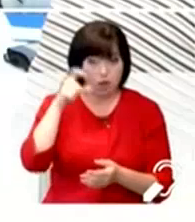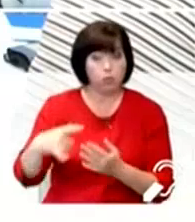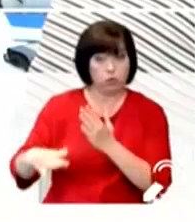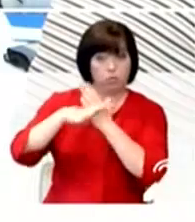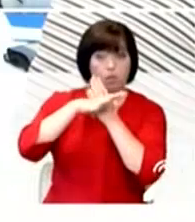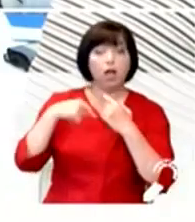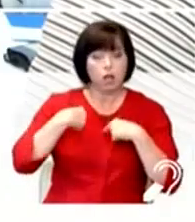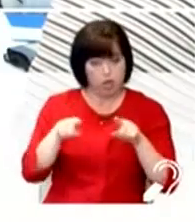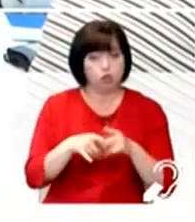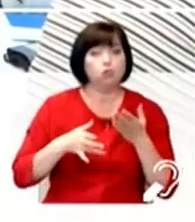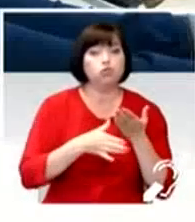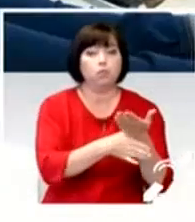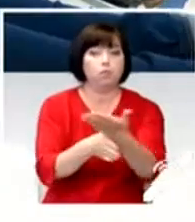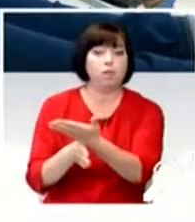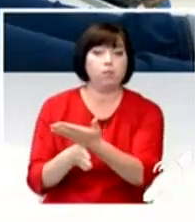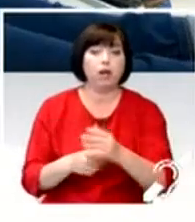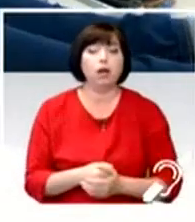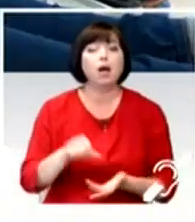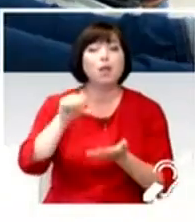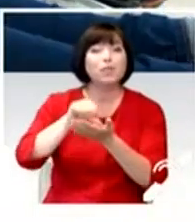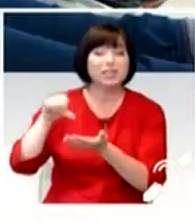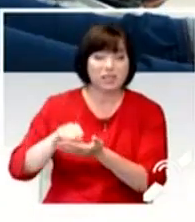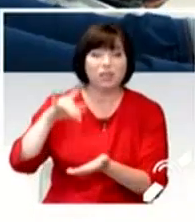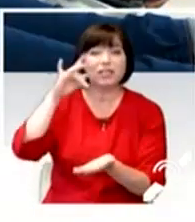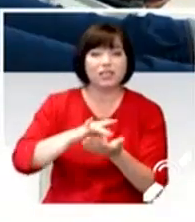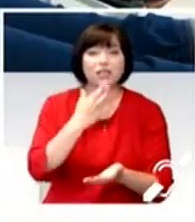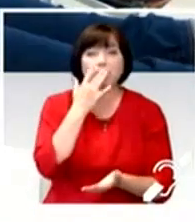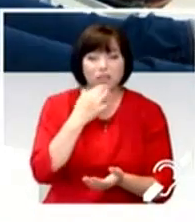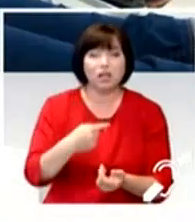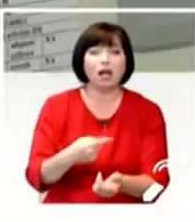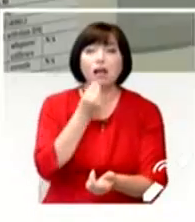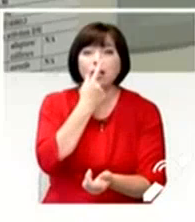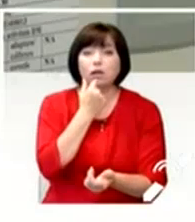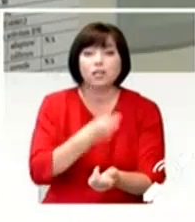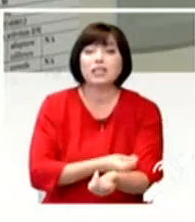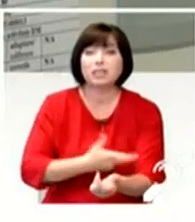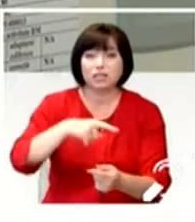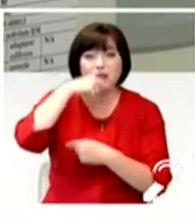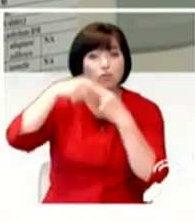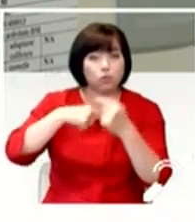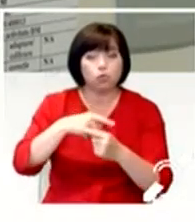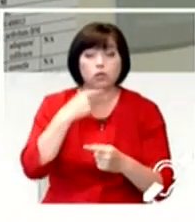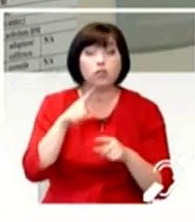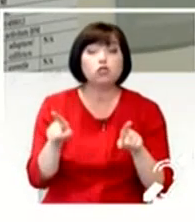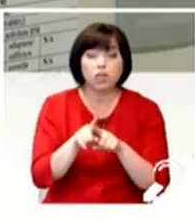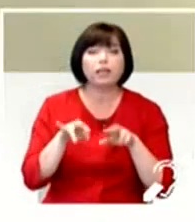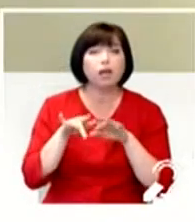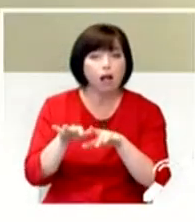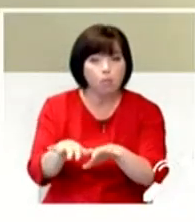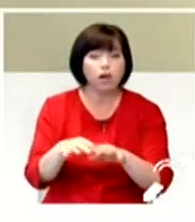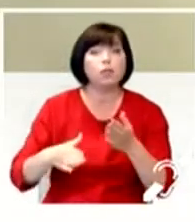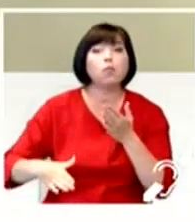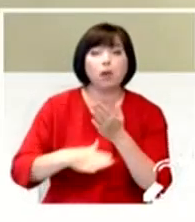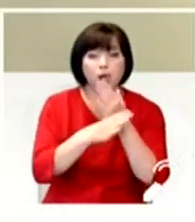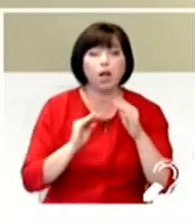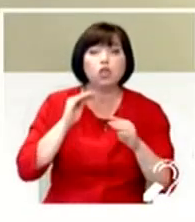este ce mor în papagali reprezentanții centrului Național de transfuzia sângelui susțin că astfel de campanii îi